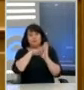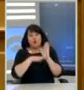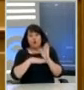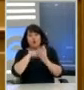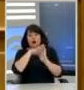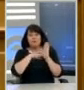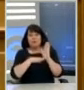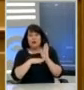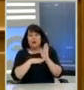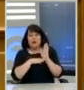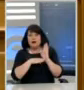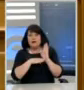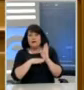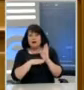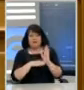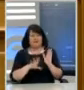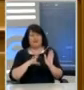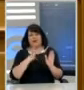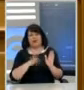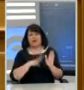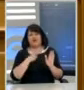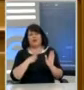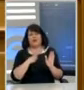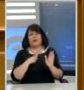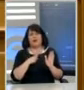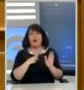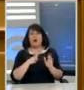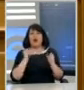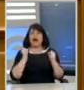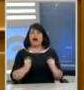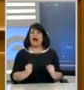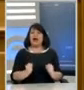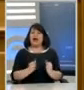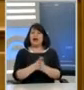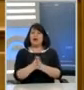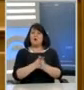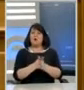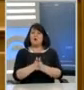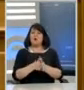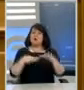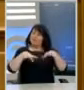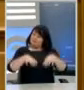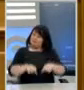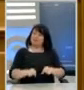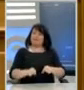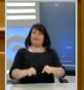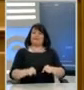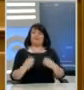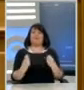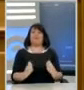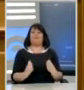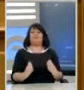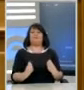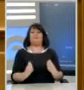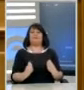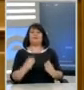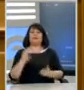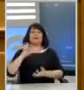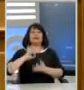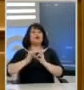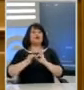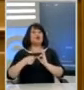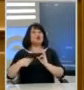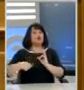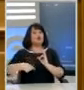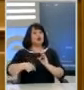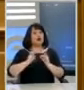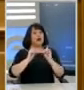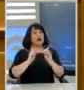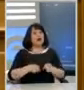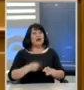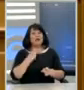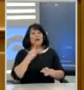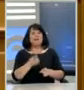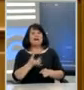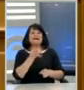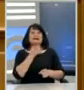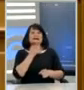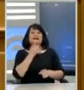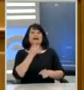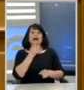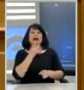πολύ εμίσησαν, την καρέκλα όμως κανείς. Η ετιμιγορία της ιστορίας είναι